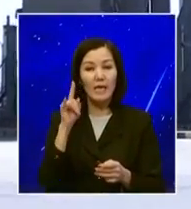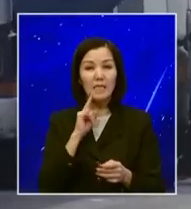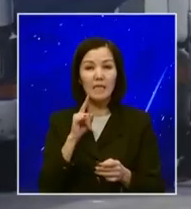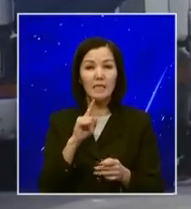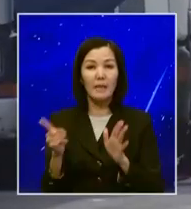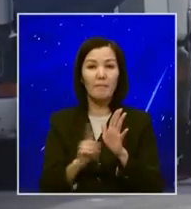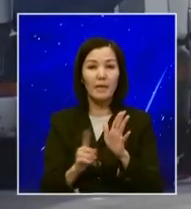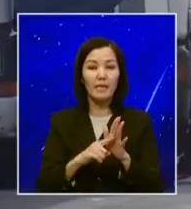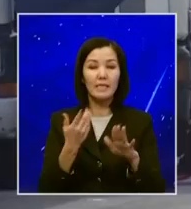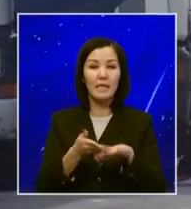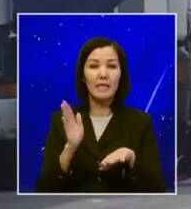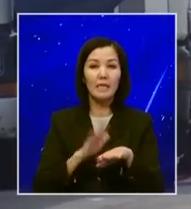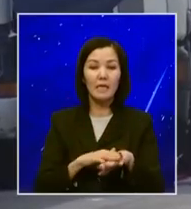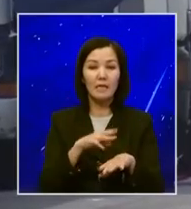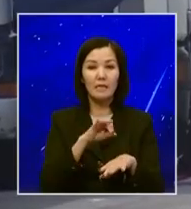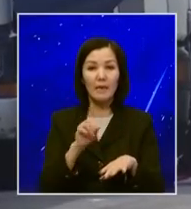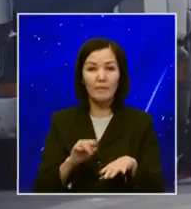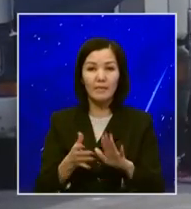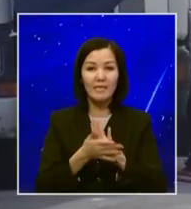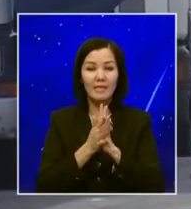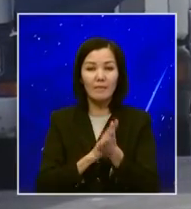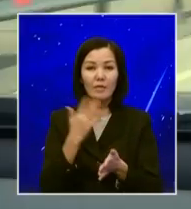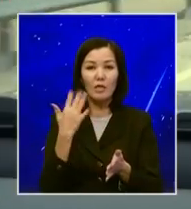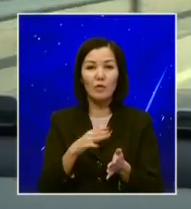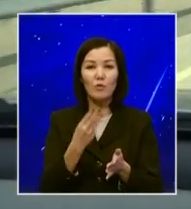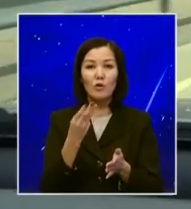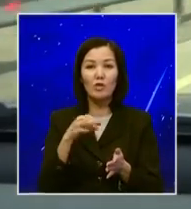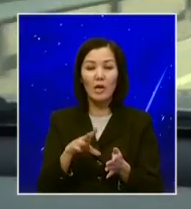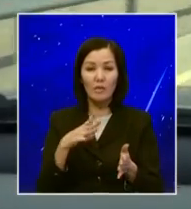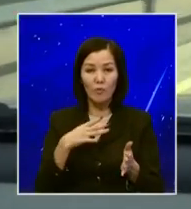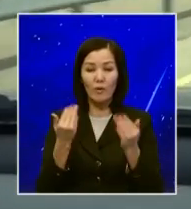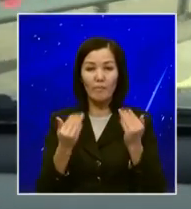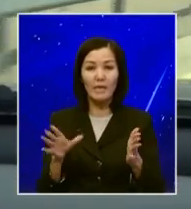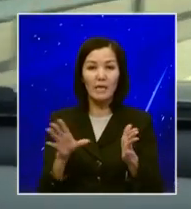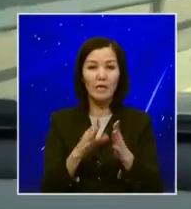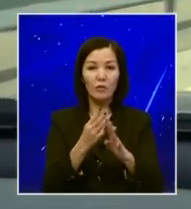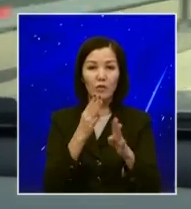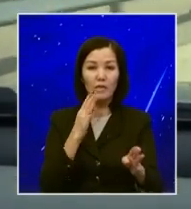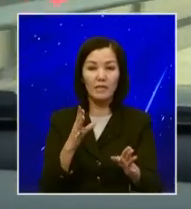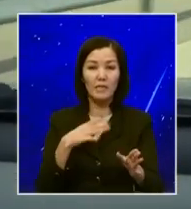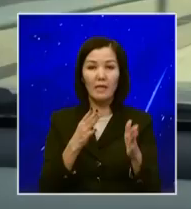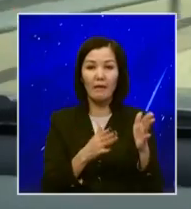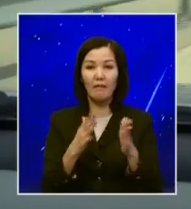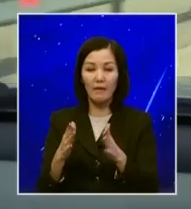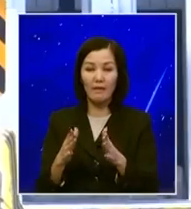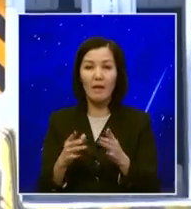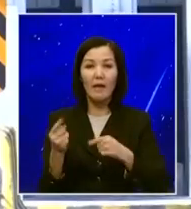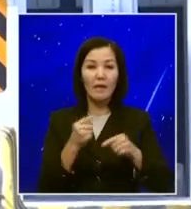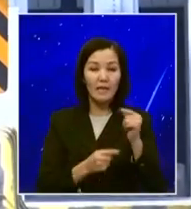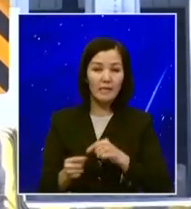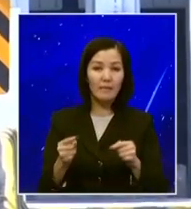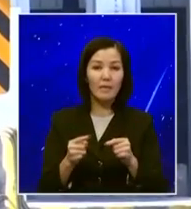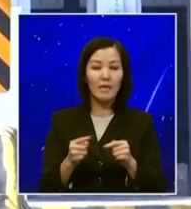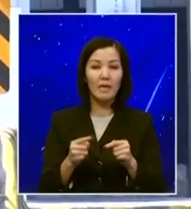қиындағандықтан тамыз айында кеден маңындағы кептеліс 50 шақырымнан асқан. Қазір барлығы электронды кезекпен біршама реттелді. Кәсіпкерлер